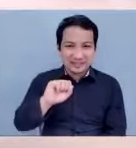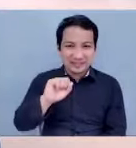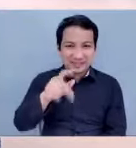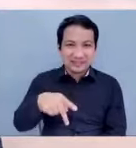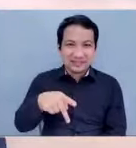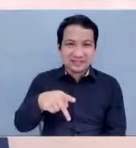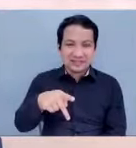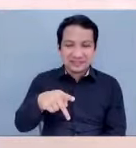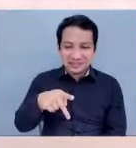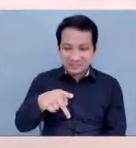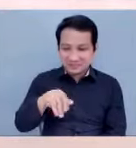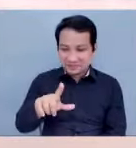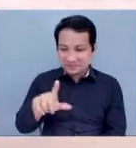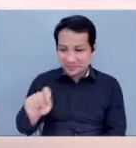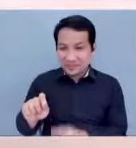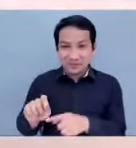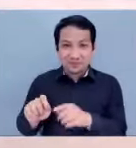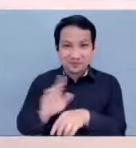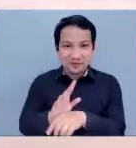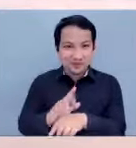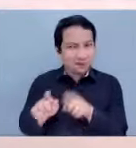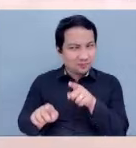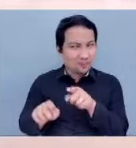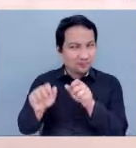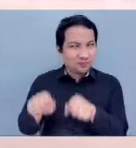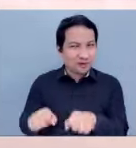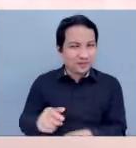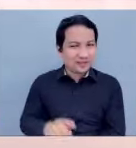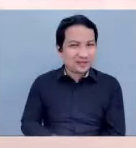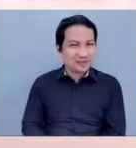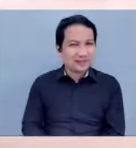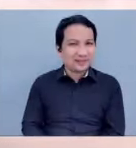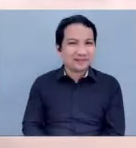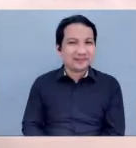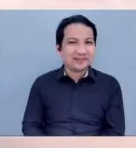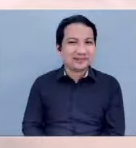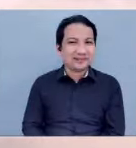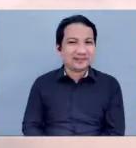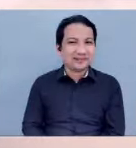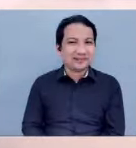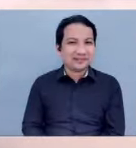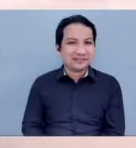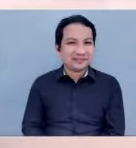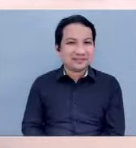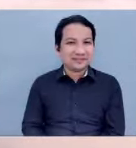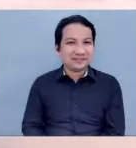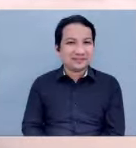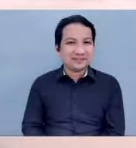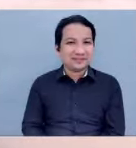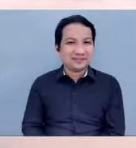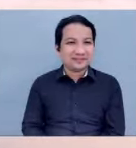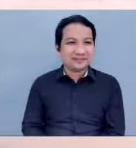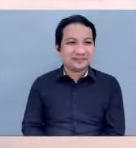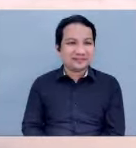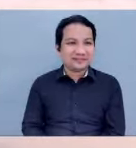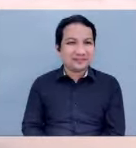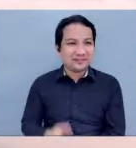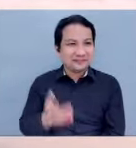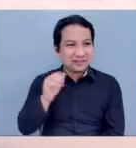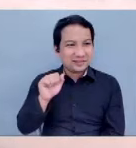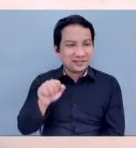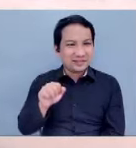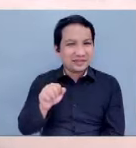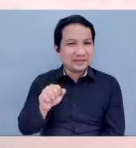kita, parang naisip ko pwede yun eh. Grabe, nakakapagod yun. But yeah, diba? That would be parang nice. Pwede. That would be nice. But to